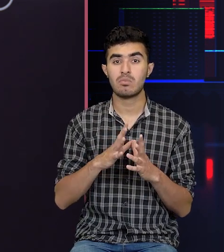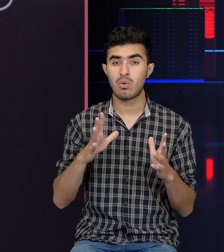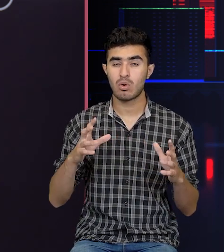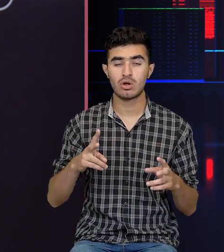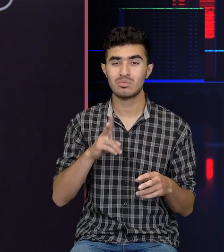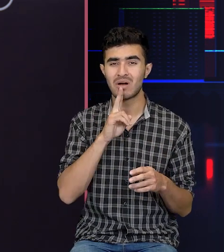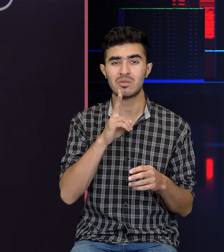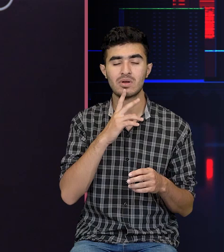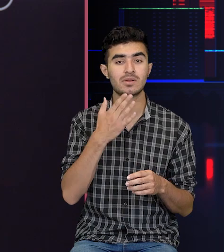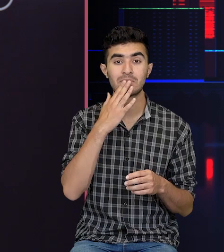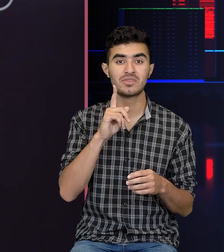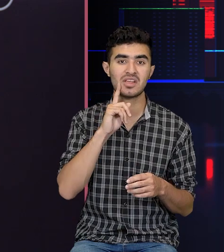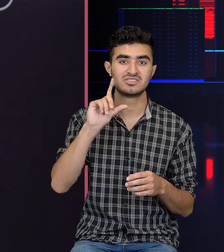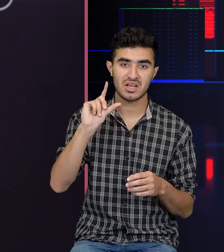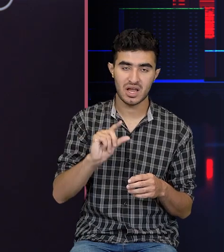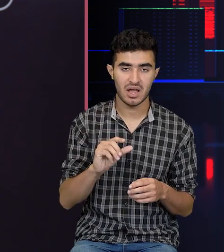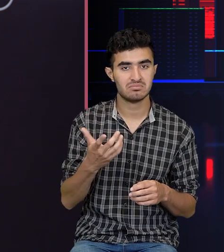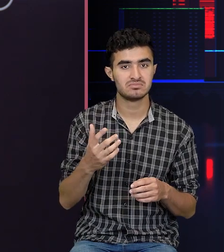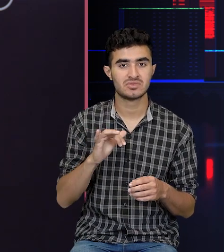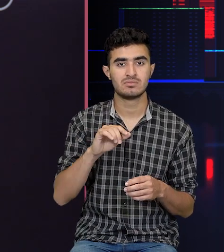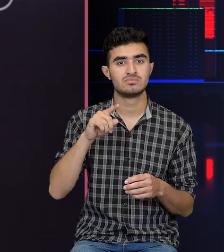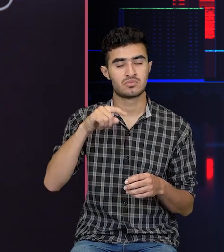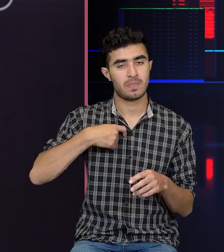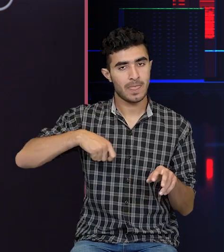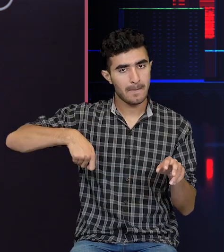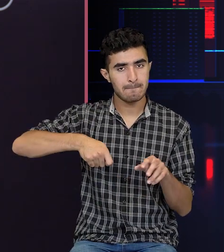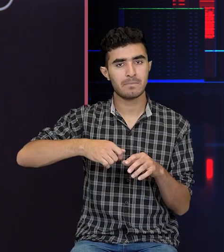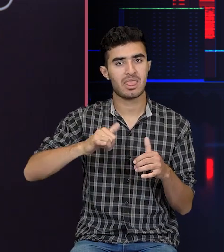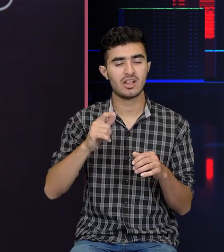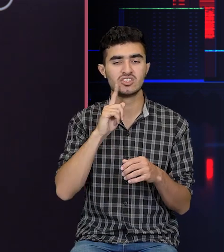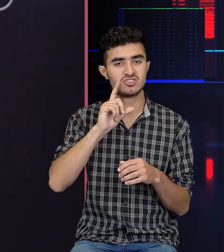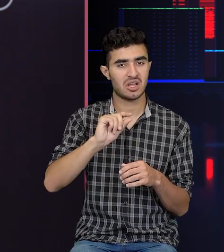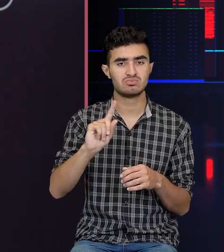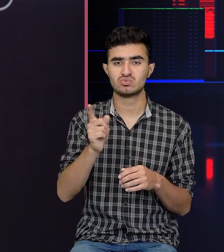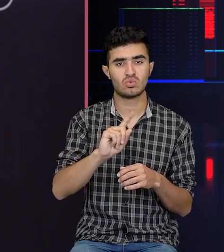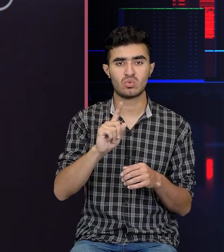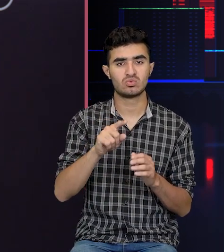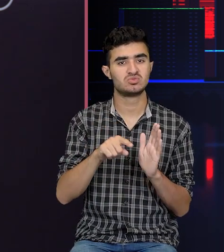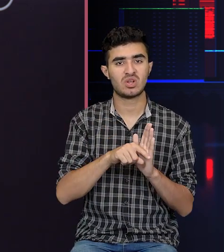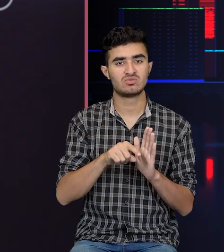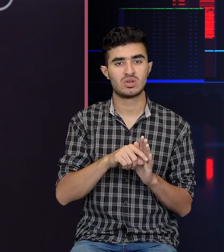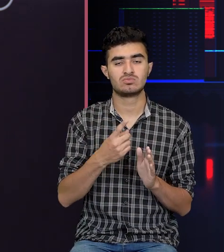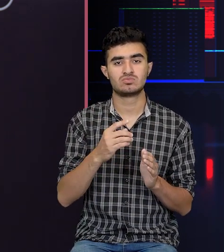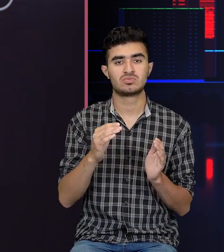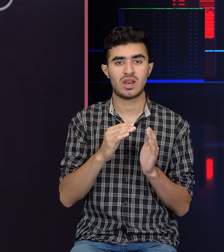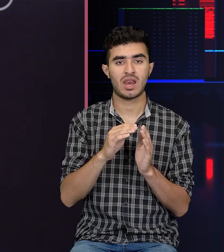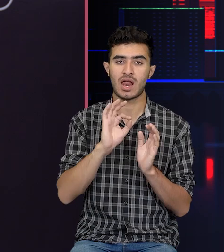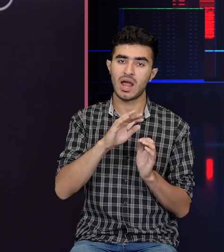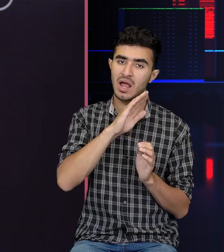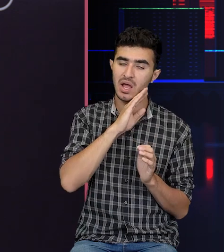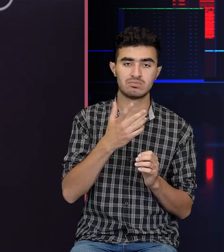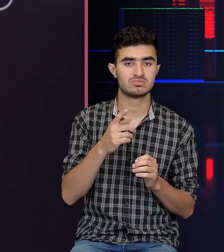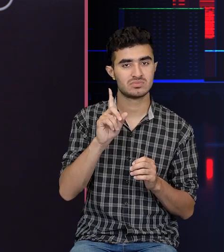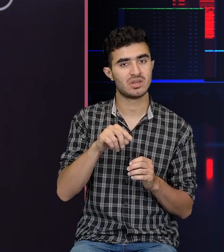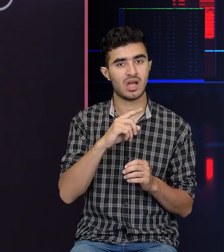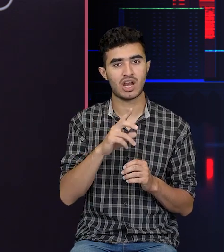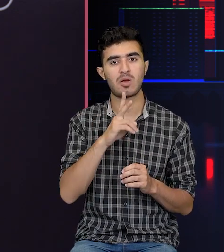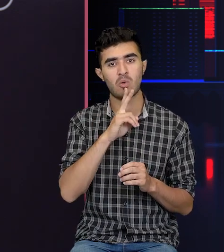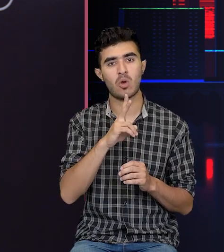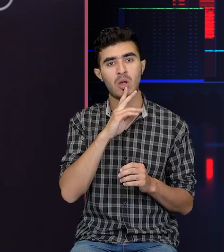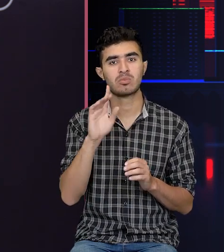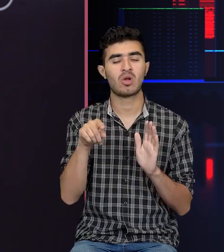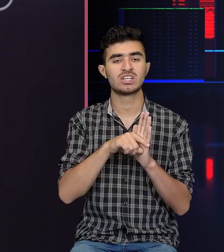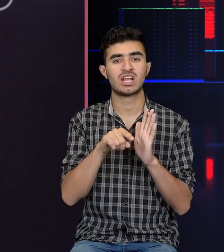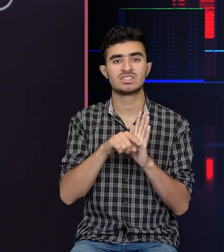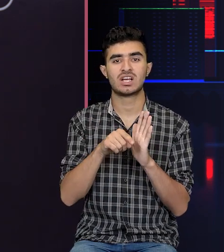करेंगे। जो वो 2 साल थे वो इसलिए बुरे थे क्योंकि मैं इतने मुश्किल हालात में, जो मेरे खाने के एक्सपेंस होते थे, ट्रैवल के होते थे,